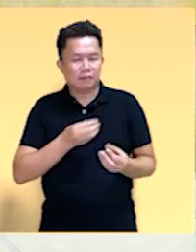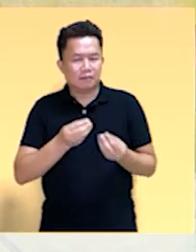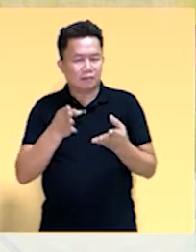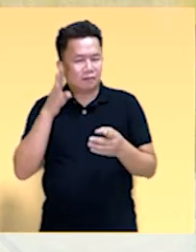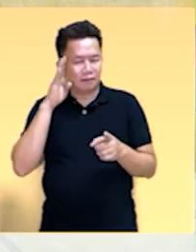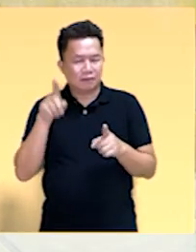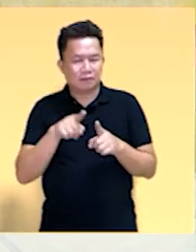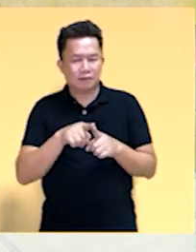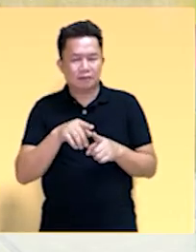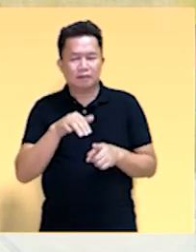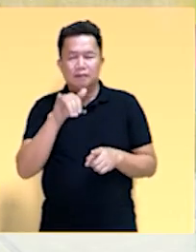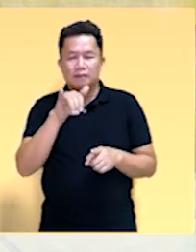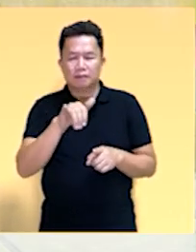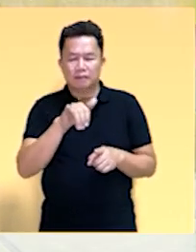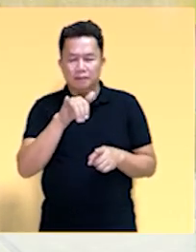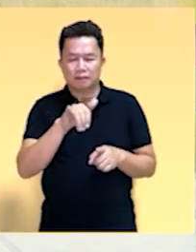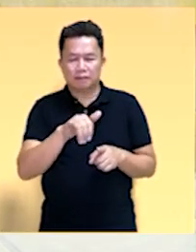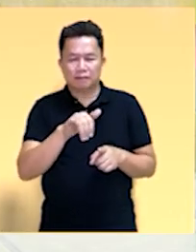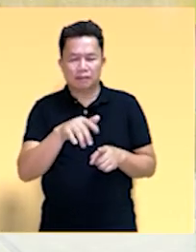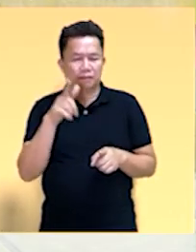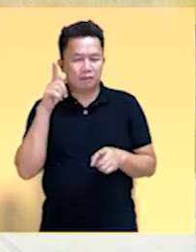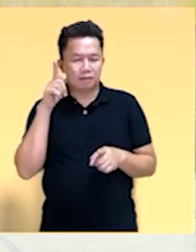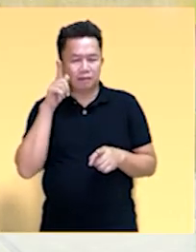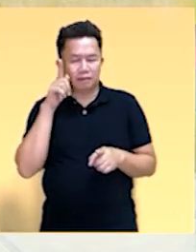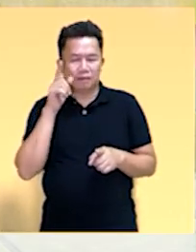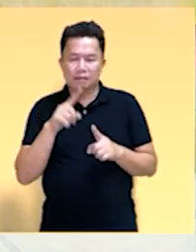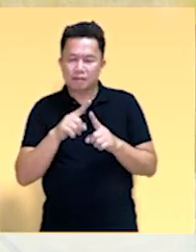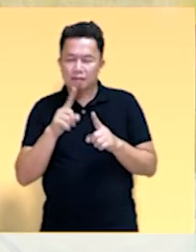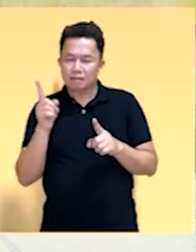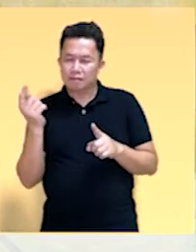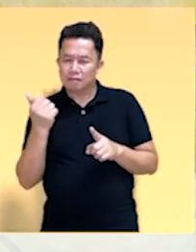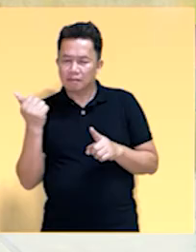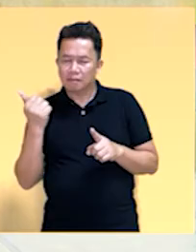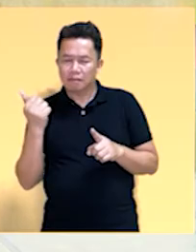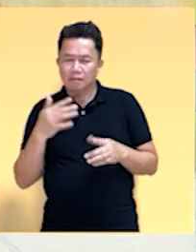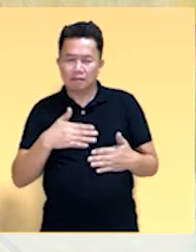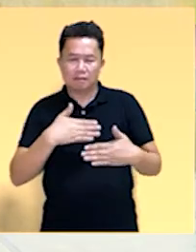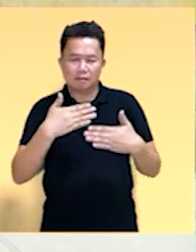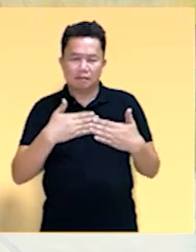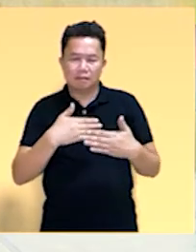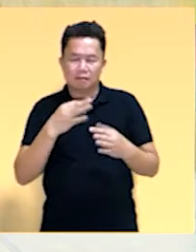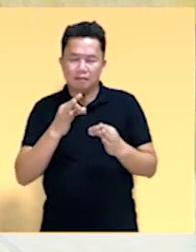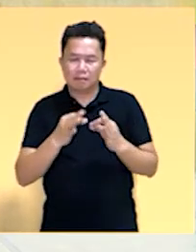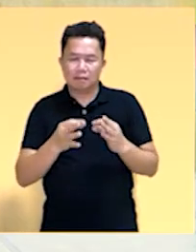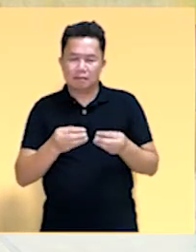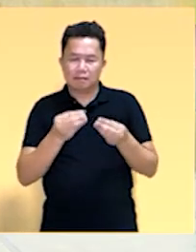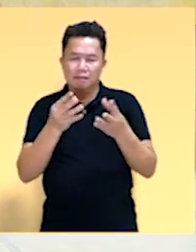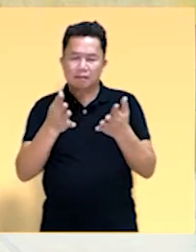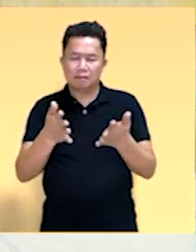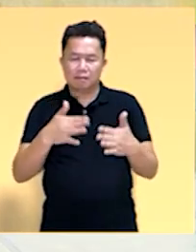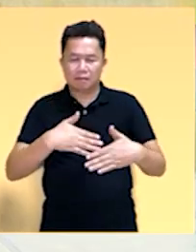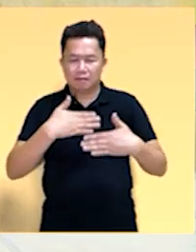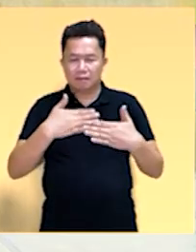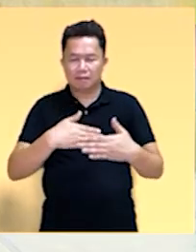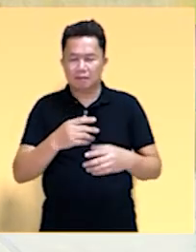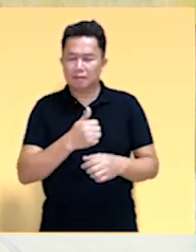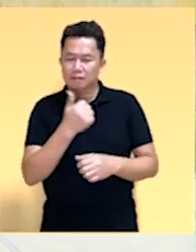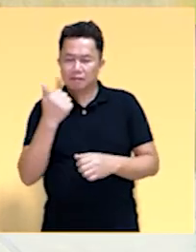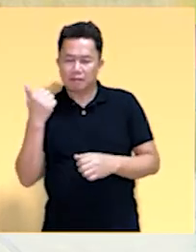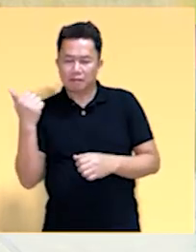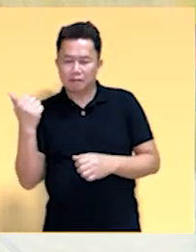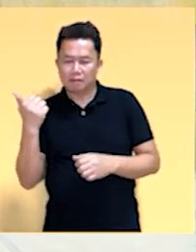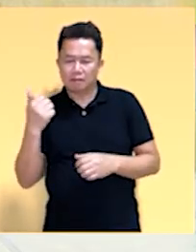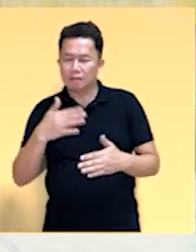Kuya. Tama ka dyan, Lina. Iba ang sayang nararamdaman kapag nakapagbigay ka rin ng saya sa